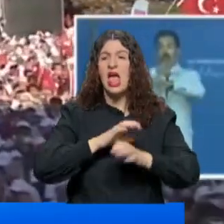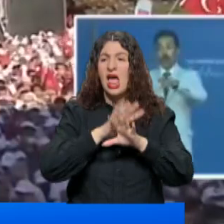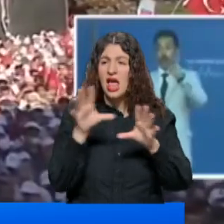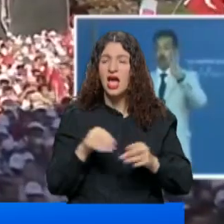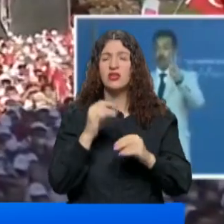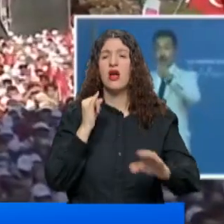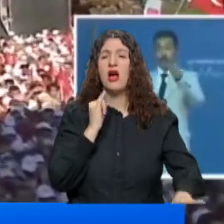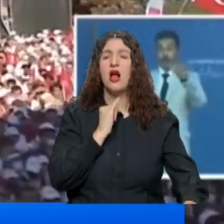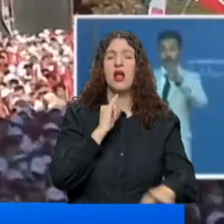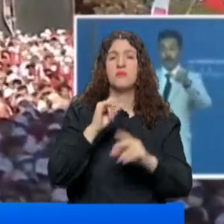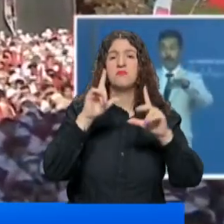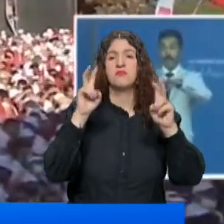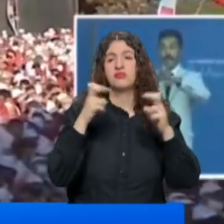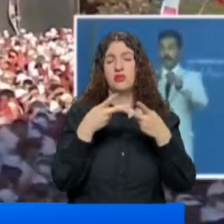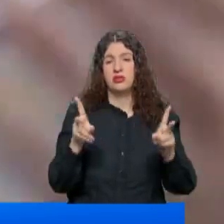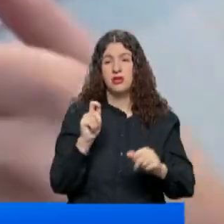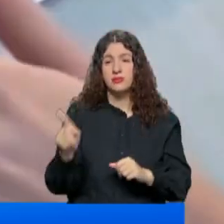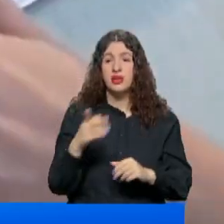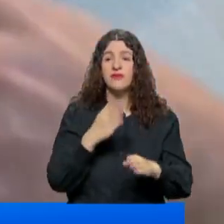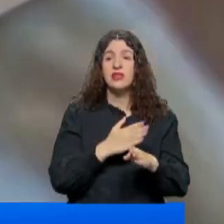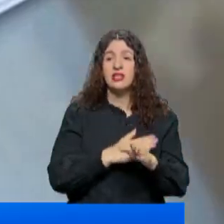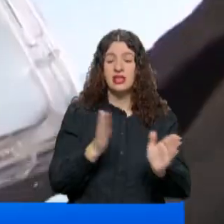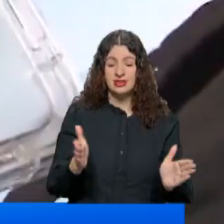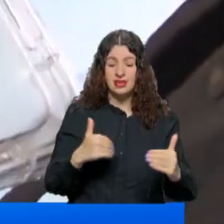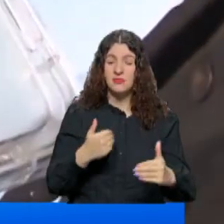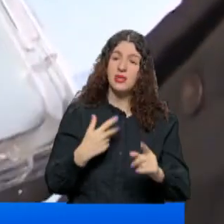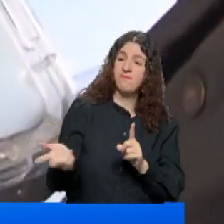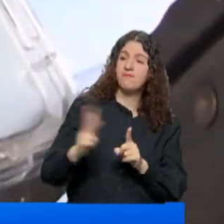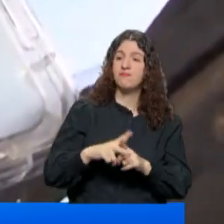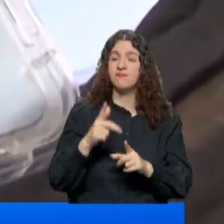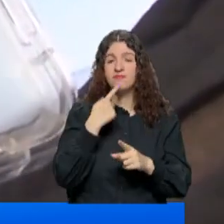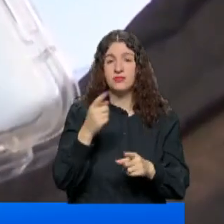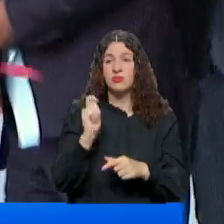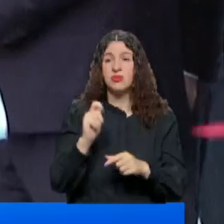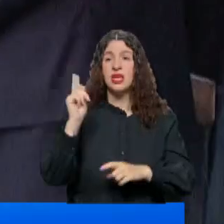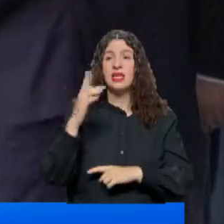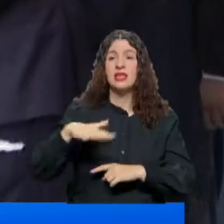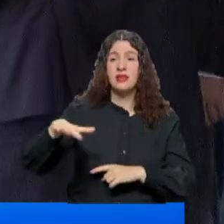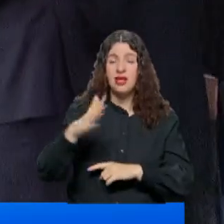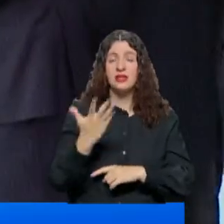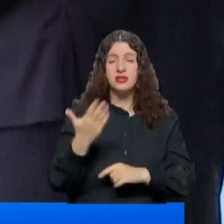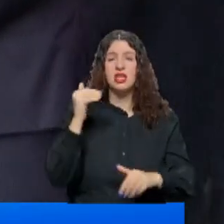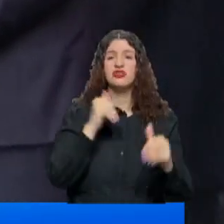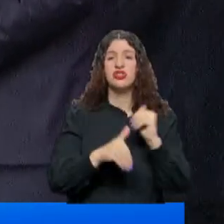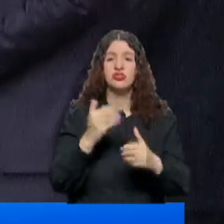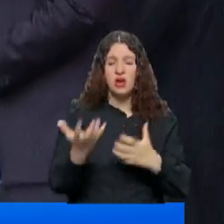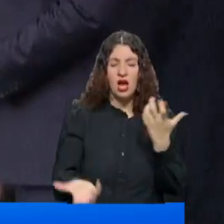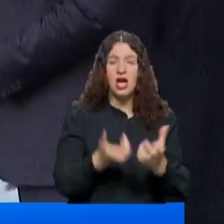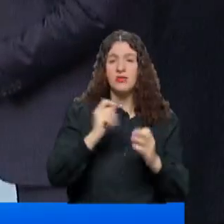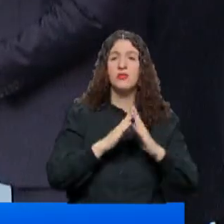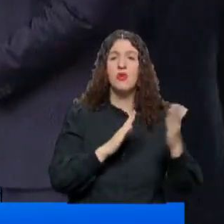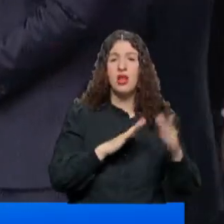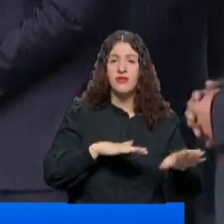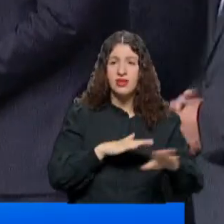çok eleştiri başlığı açtı kürsüde. Vatandaşı sandıkta bize katılın çağrısında bulundu. İktidar cephesinde ise seçim ateşini harlayan